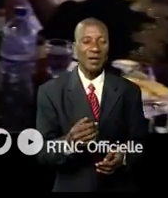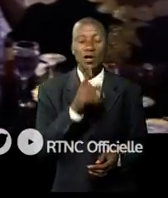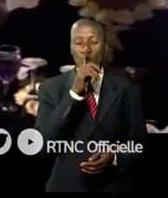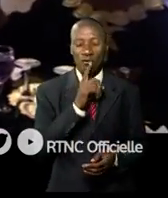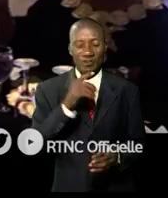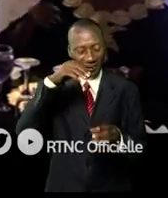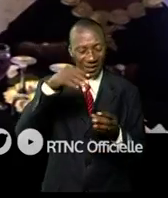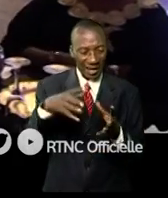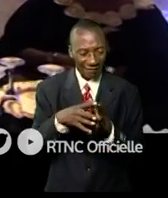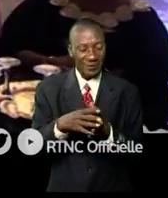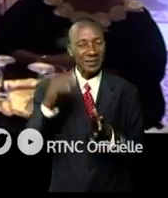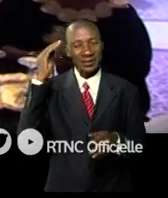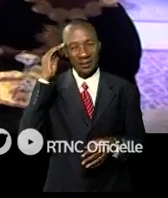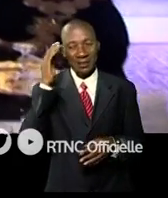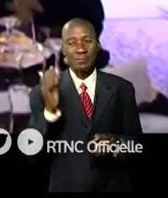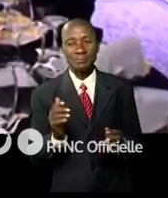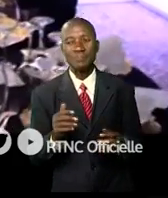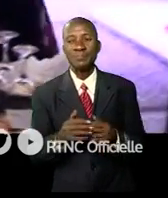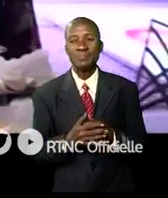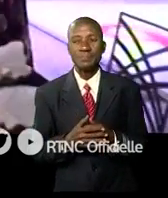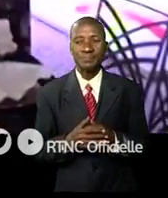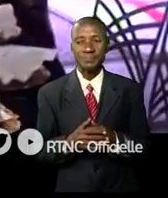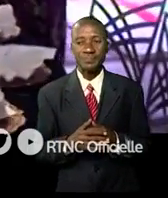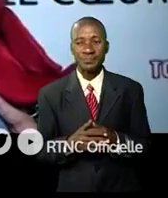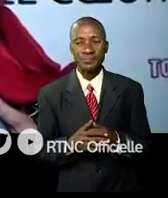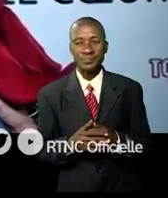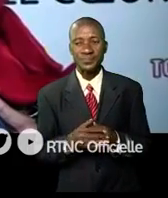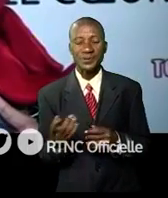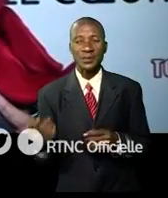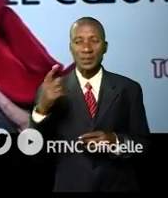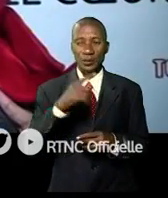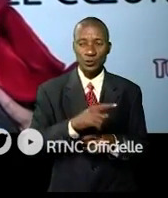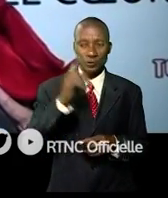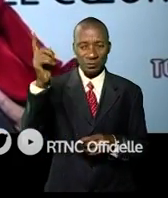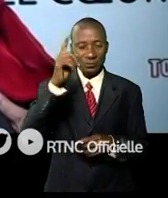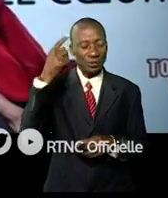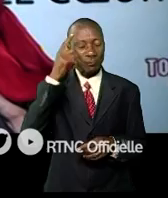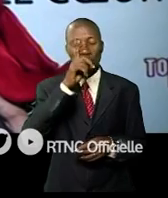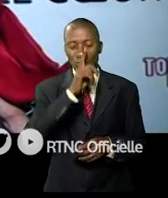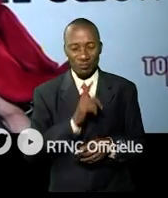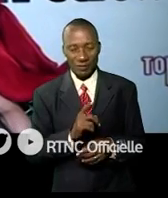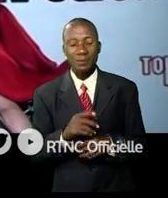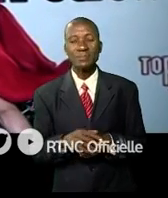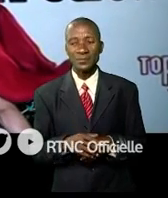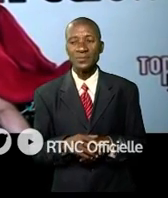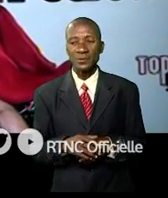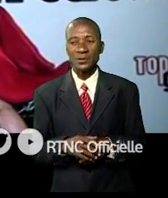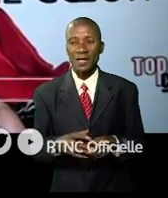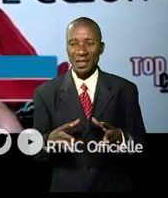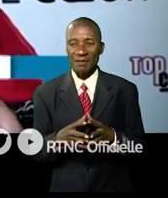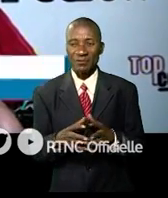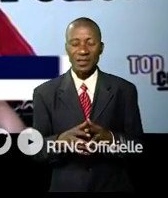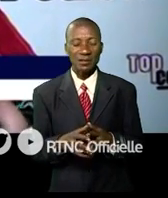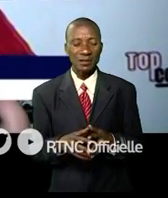les fonds collectés vont servir. Vous le savez, la journée mondiale des orphelins du sida, c'est le 7 mai. Mais avec la Covid-19, on n'a pas pu